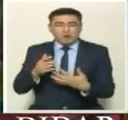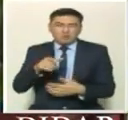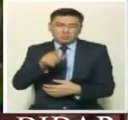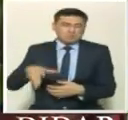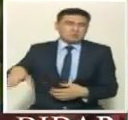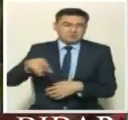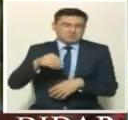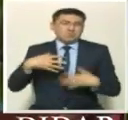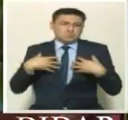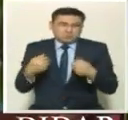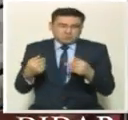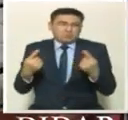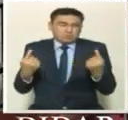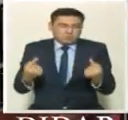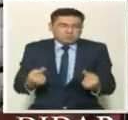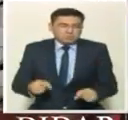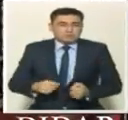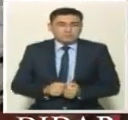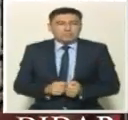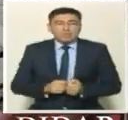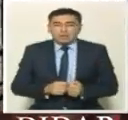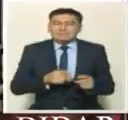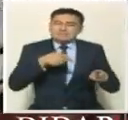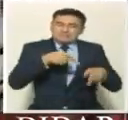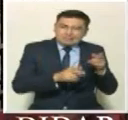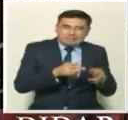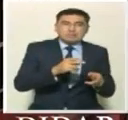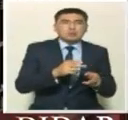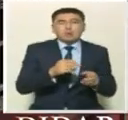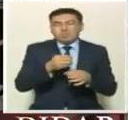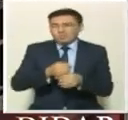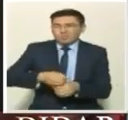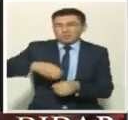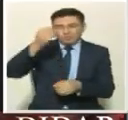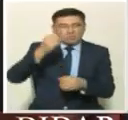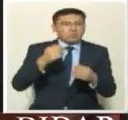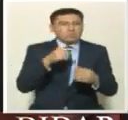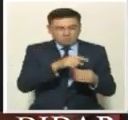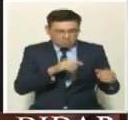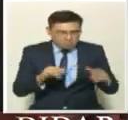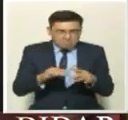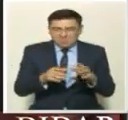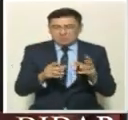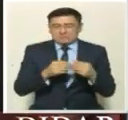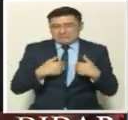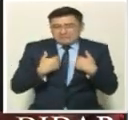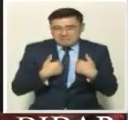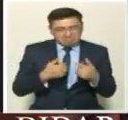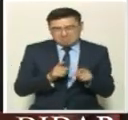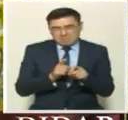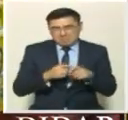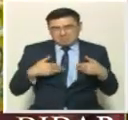үйге жауапты пәтер иелері кооперативі жіберген сантехник құбырларда сығымдау жұмыстарын жүргізген. Бірақ одан нәтиже жоқ дейді